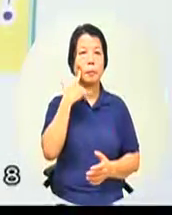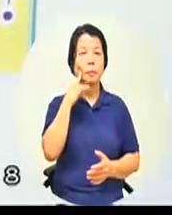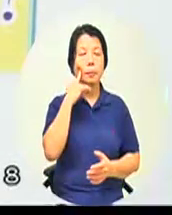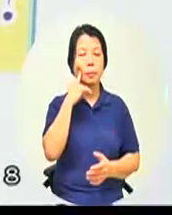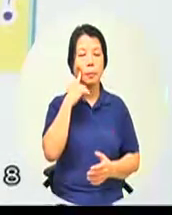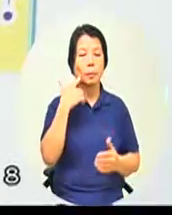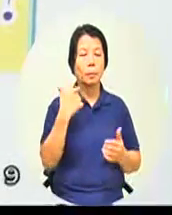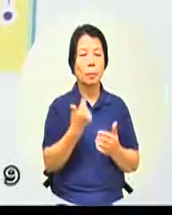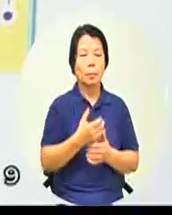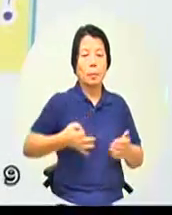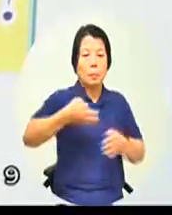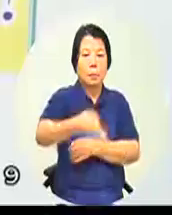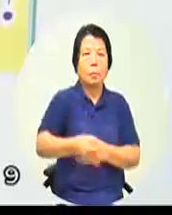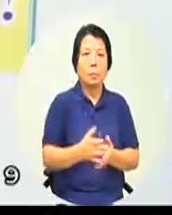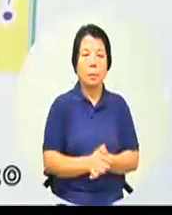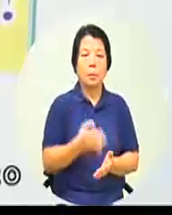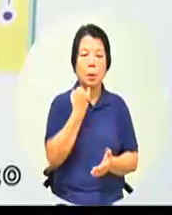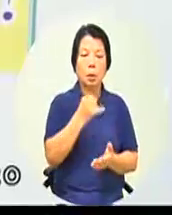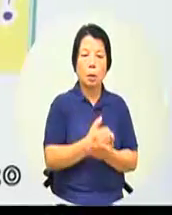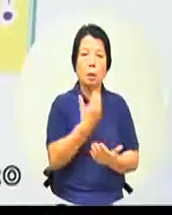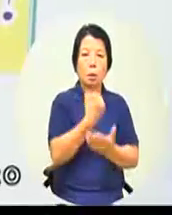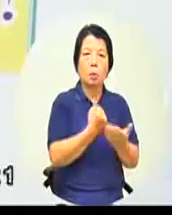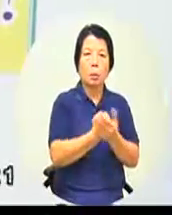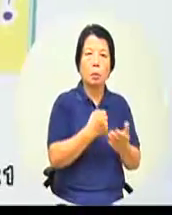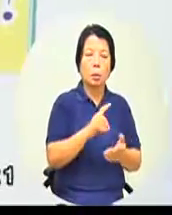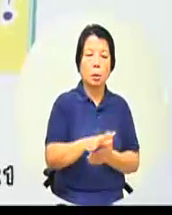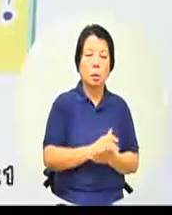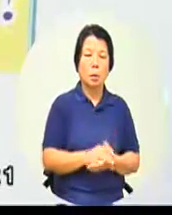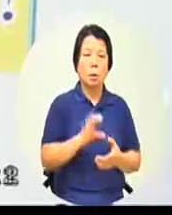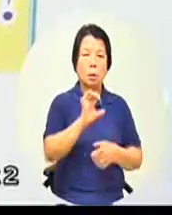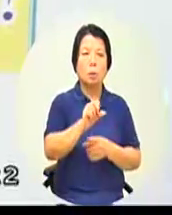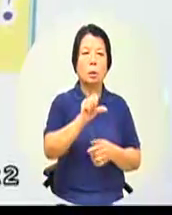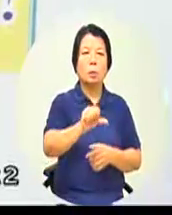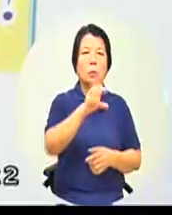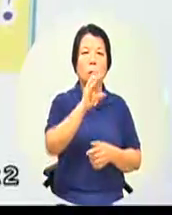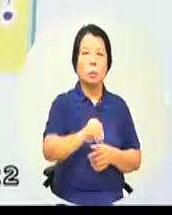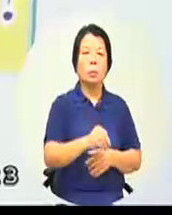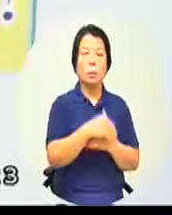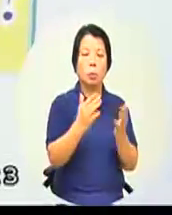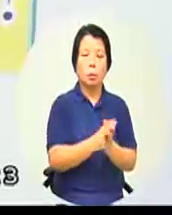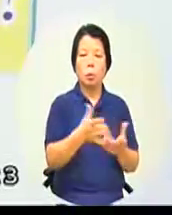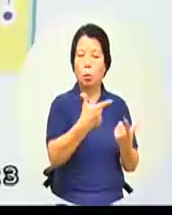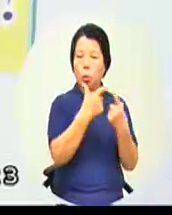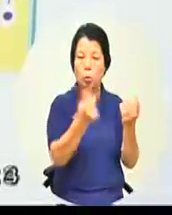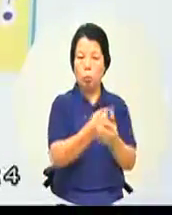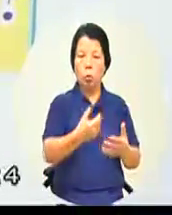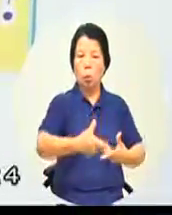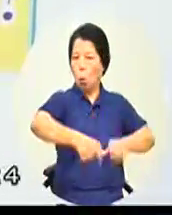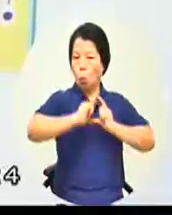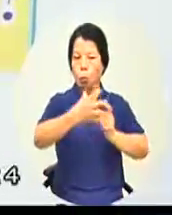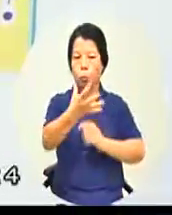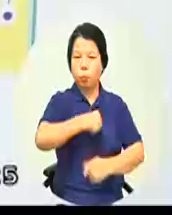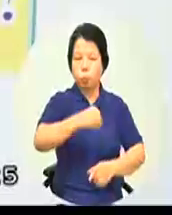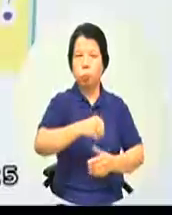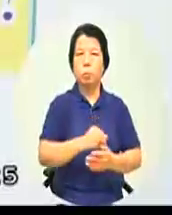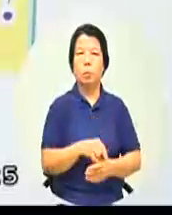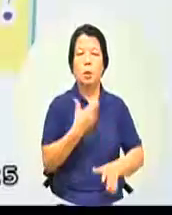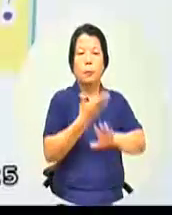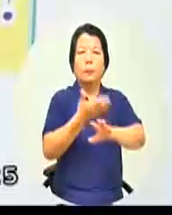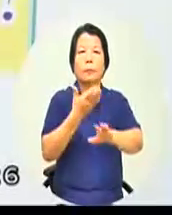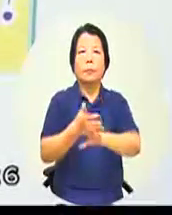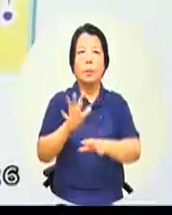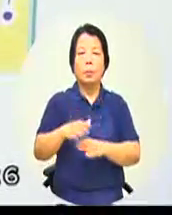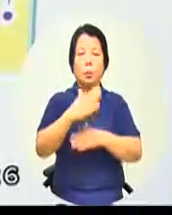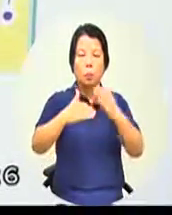钱，你会当给存那出45万吗？遐钱拢给我吐出来，拢给我藏在学校营养午